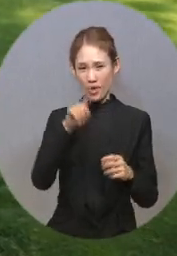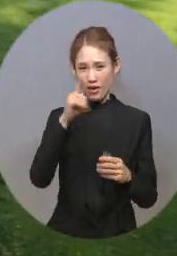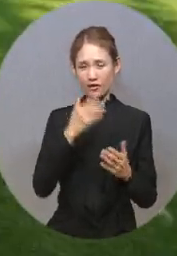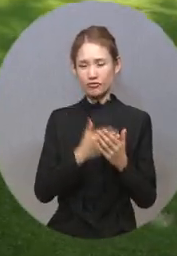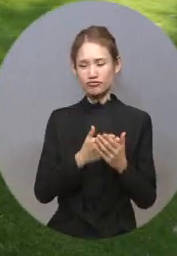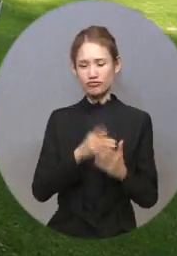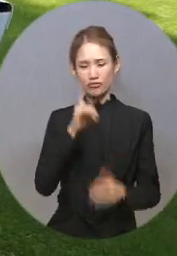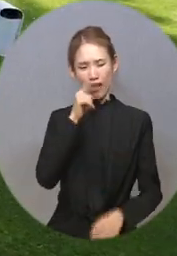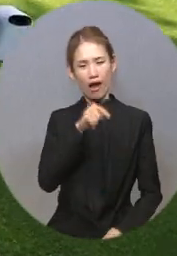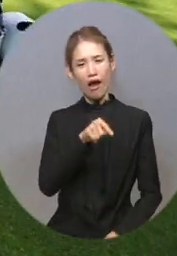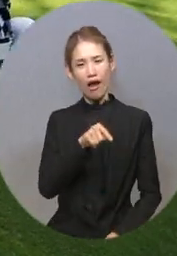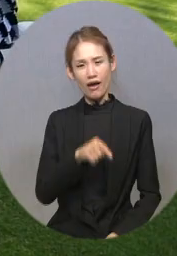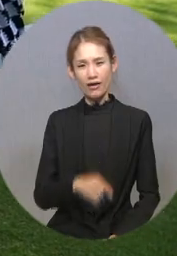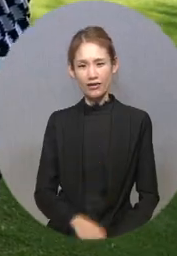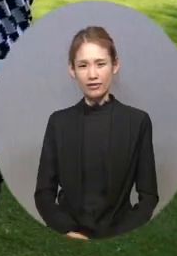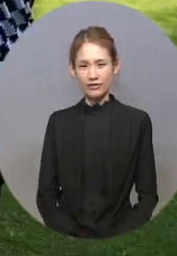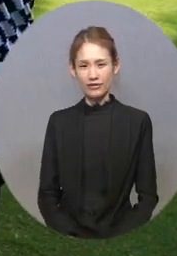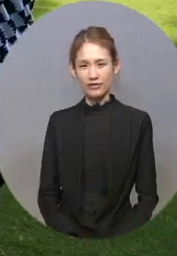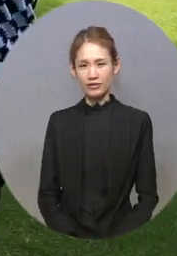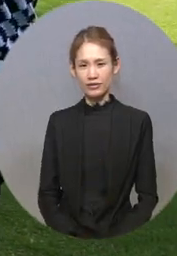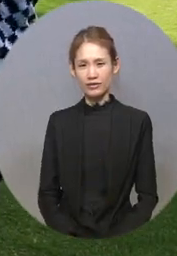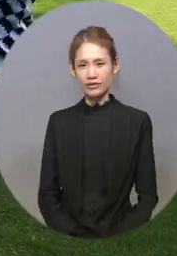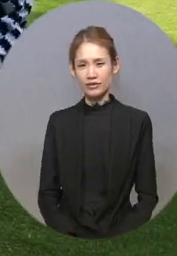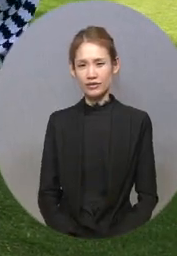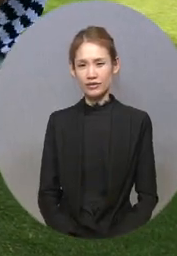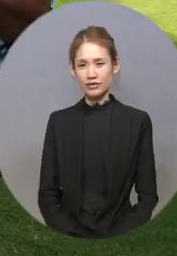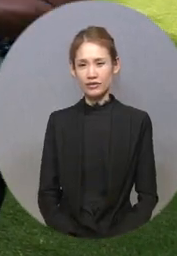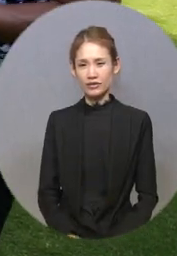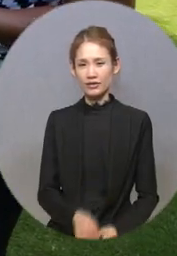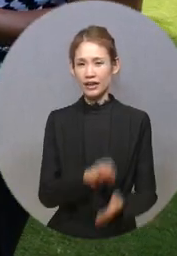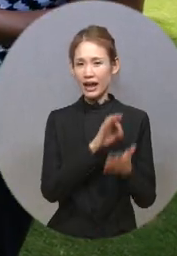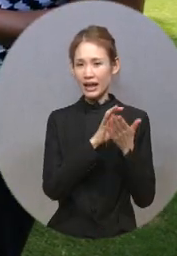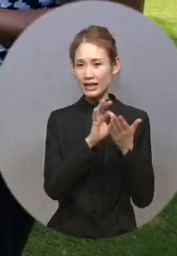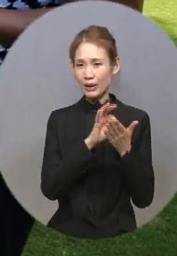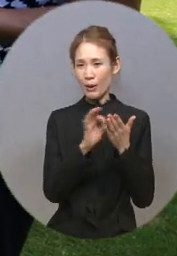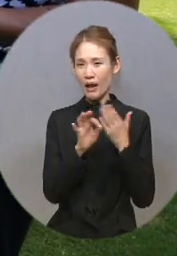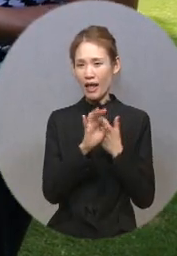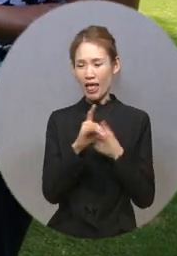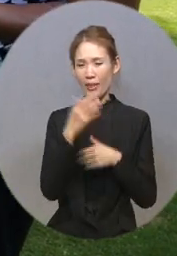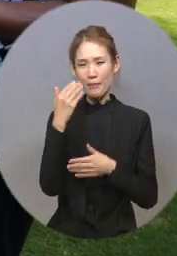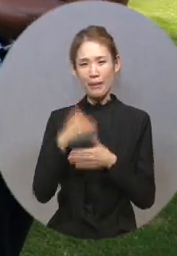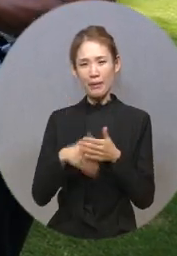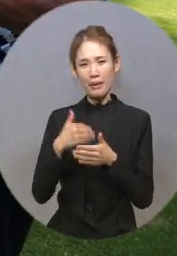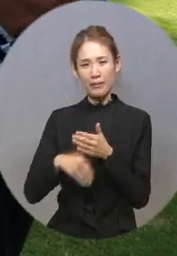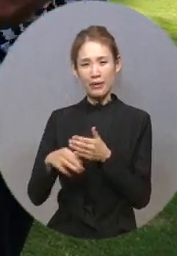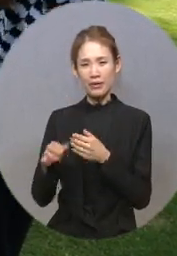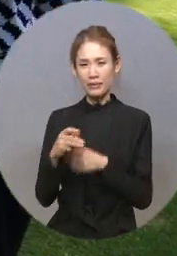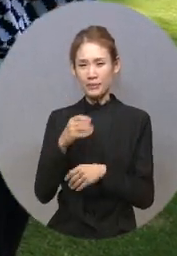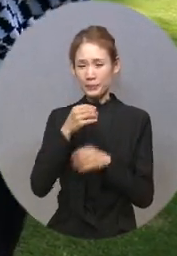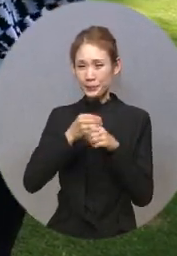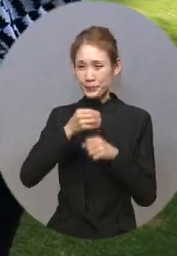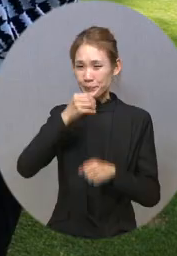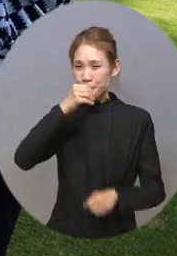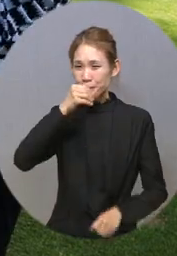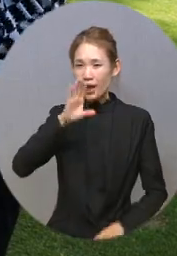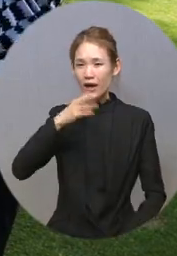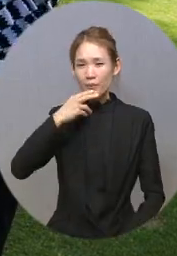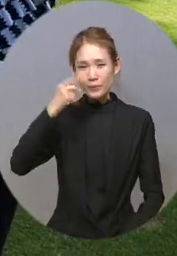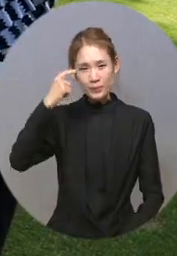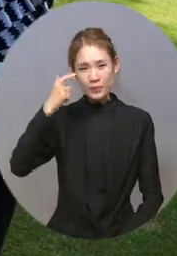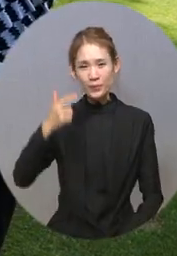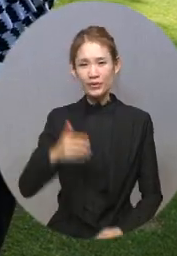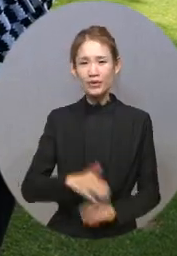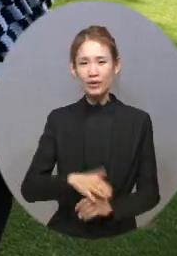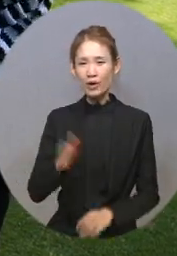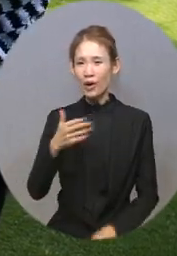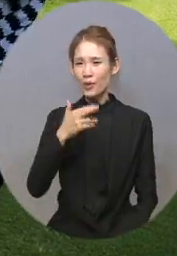업체다. 이거 매홀 이용하면은 돈 거덜나겠는데. 빨대도 없어요? 잘 하셔야 돼. 아 약간 이거 빨대